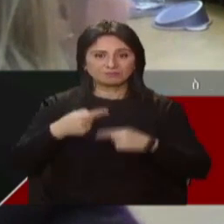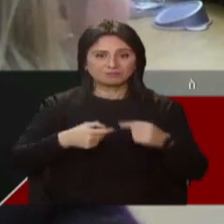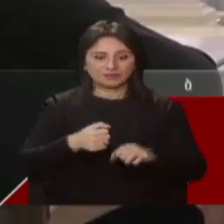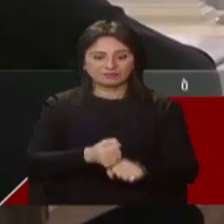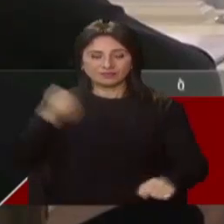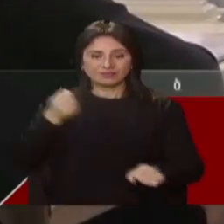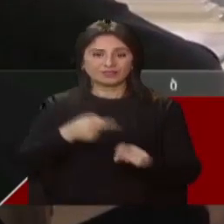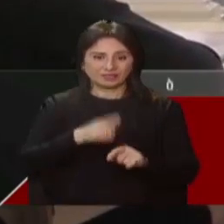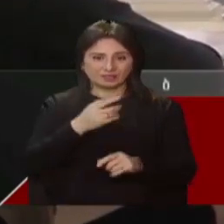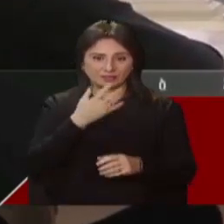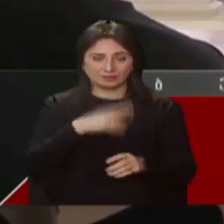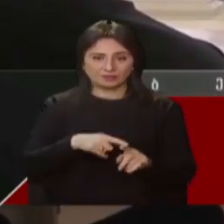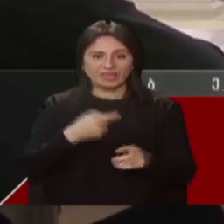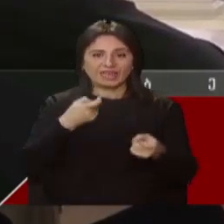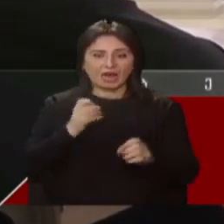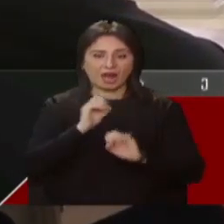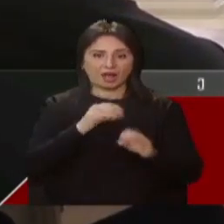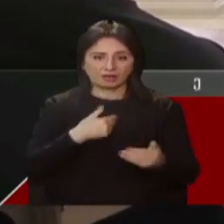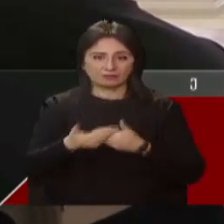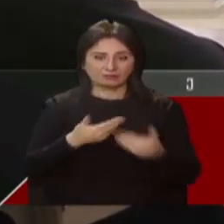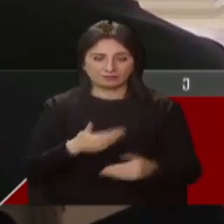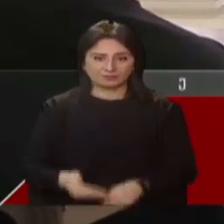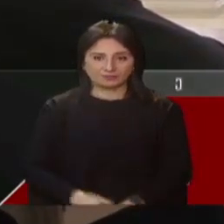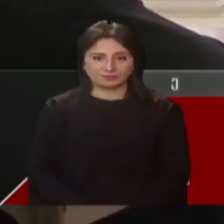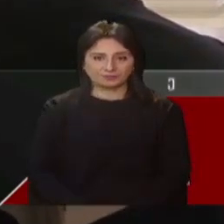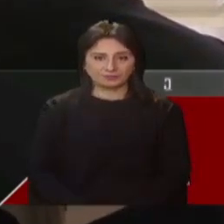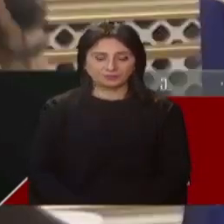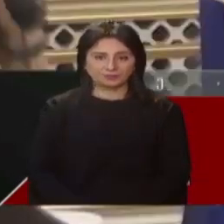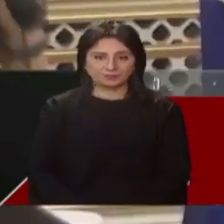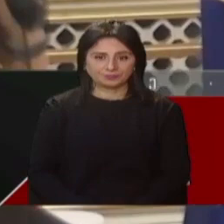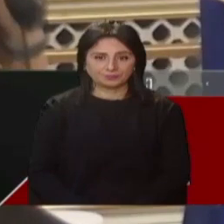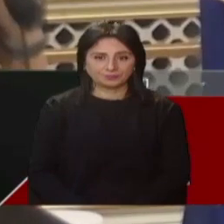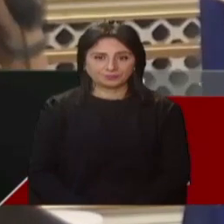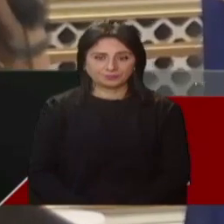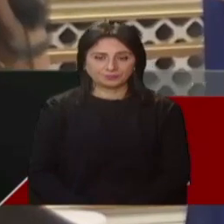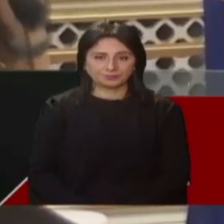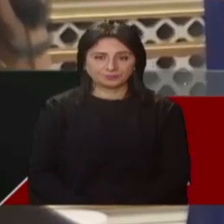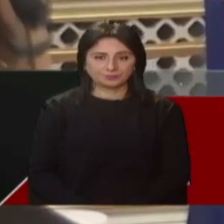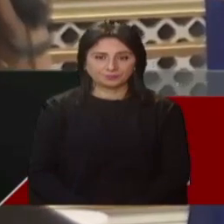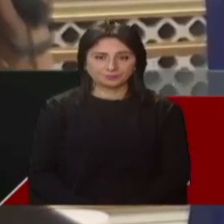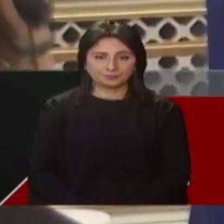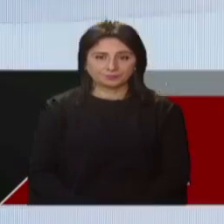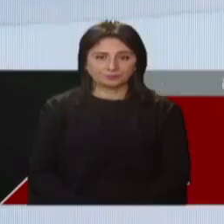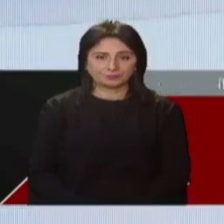ტრანსფორმატორებისა და გენერატორების, ასევე იარაღის მიწოდება იყო.